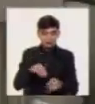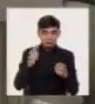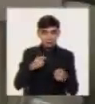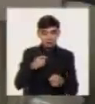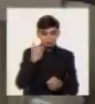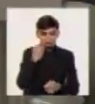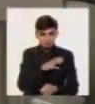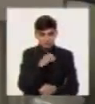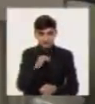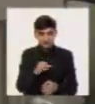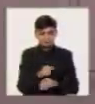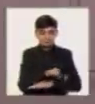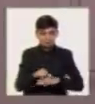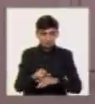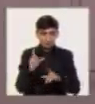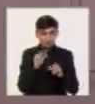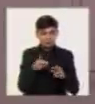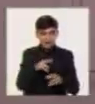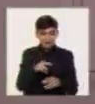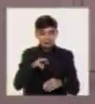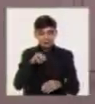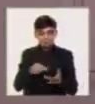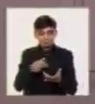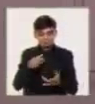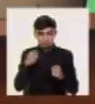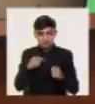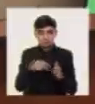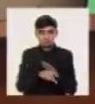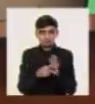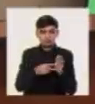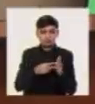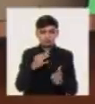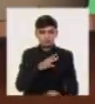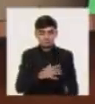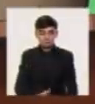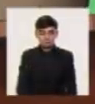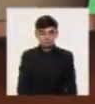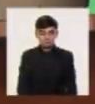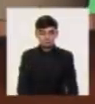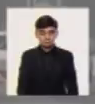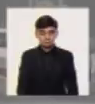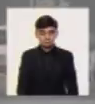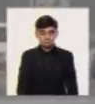келген? Шекарадан өту үшін керек тест қорытындысы қаншадан сатылған?